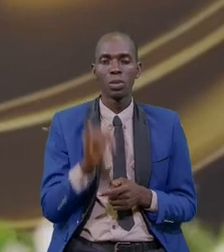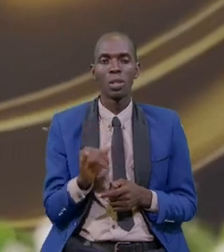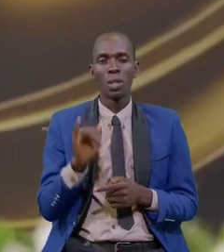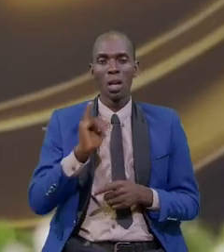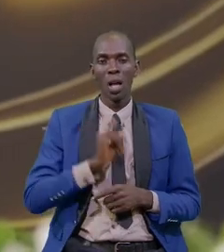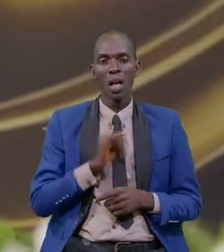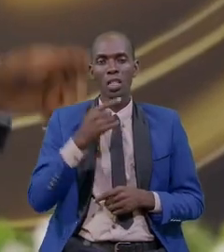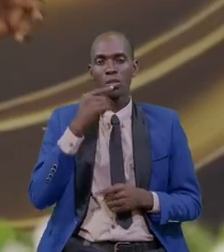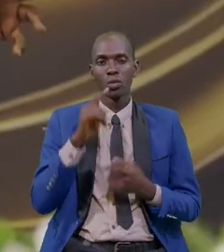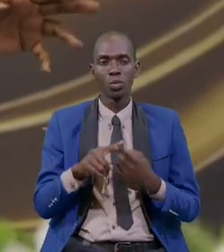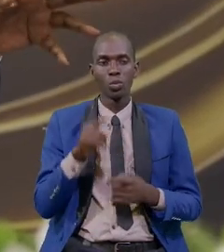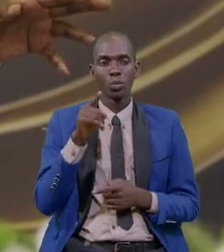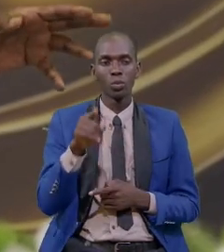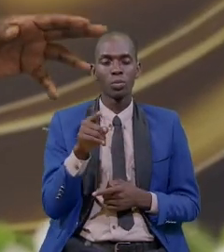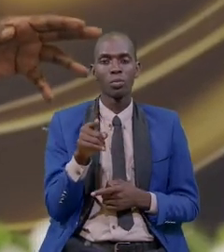vérité,